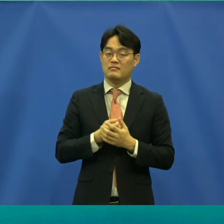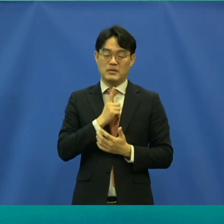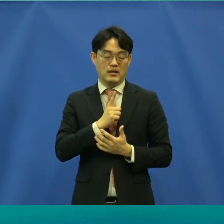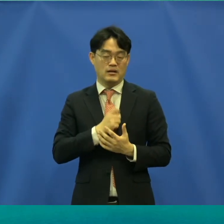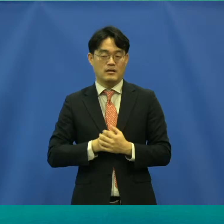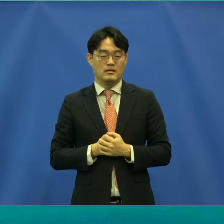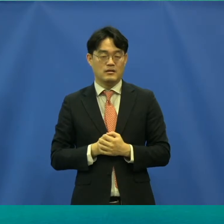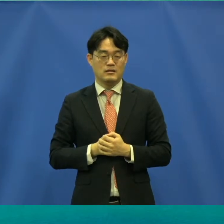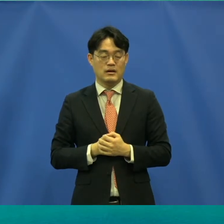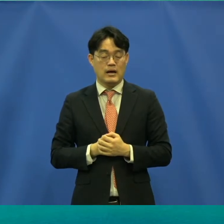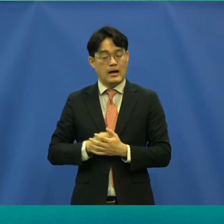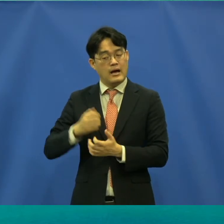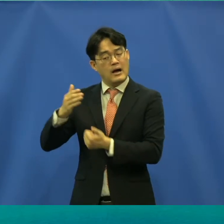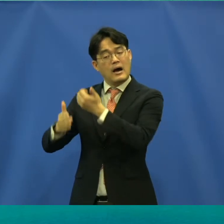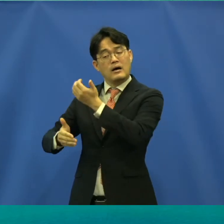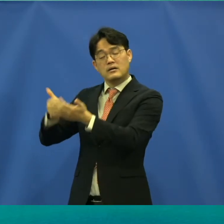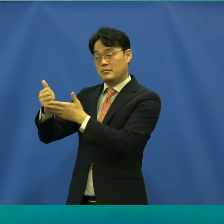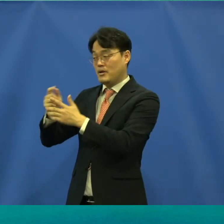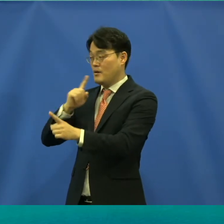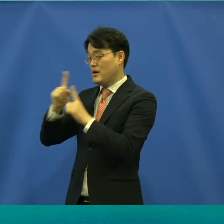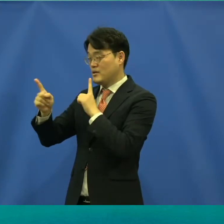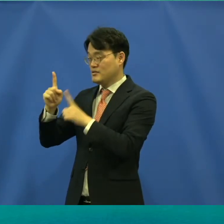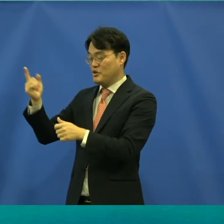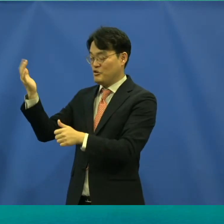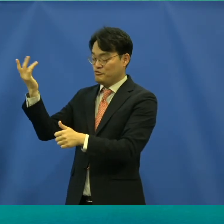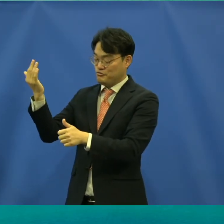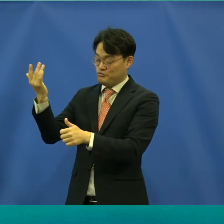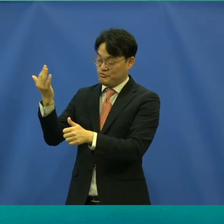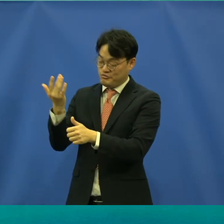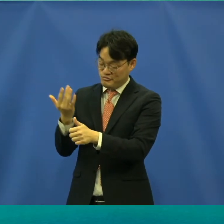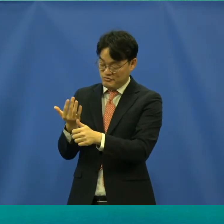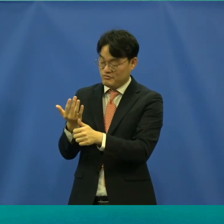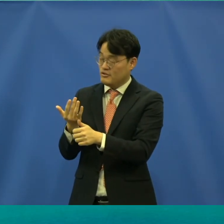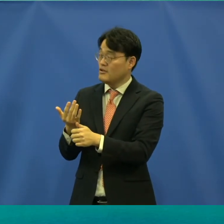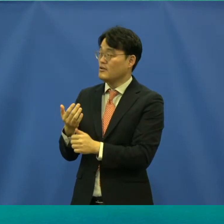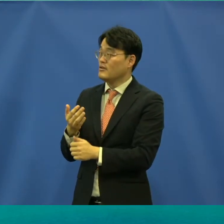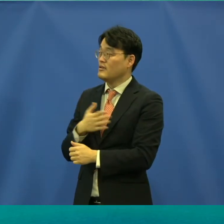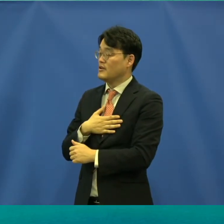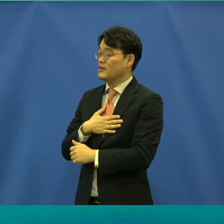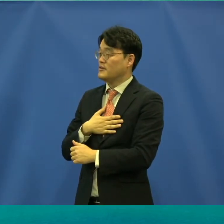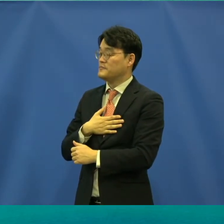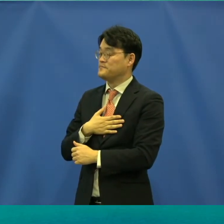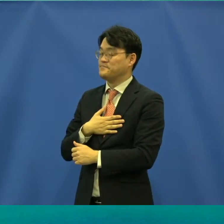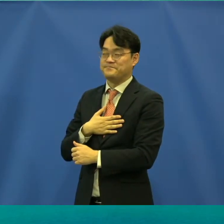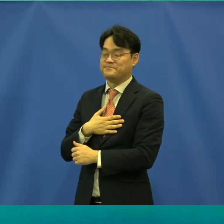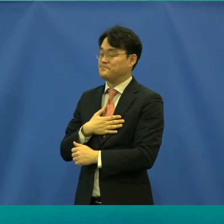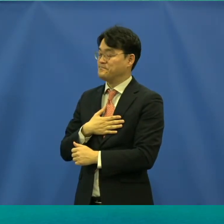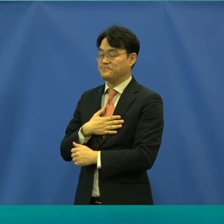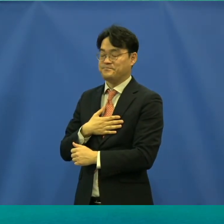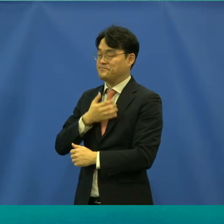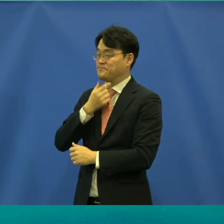하나님의 말씀이 임하는 것까지는 좋습니다. 문제는 그 말씀이 나하고 안 맞아. 내가 듣고 싶은 말씀이 아니라